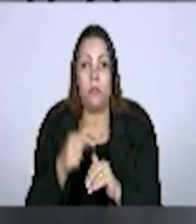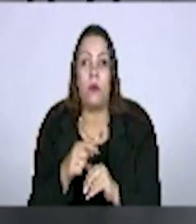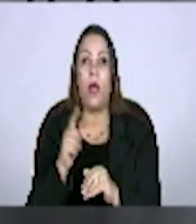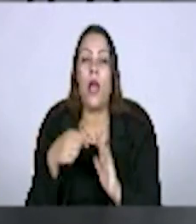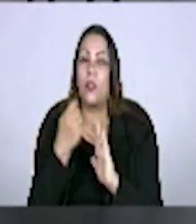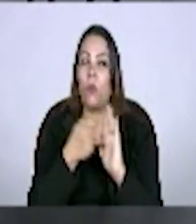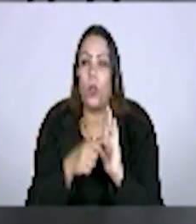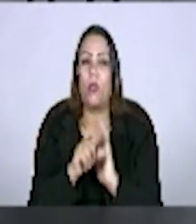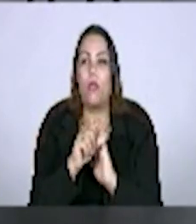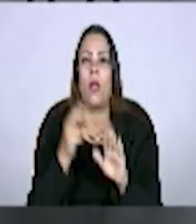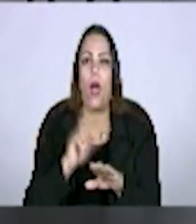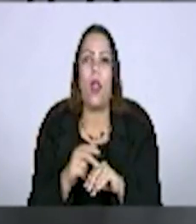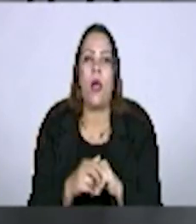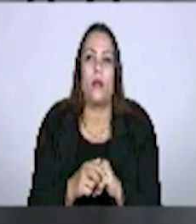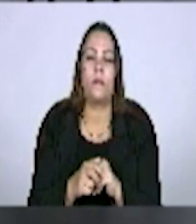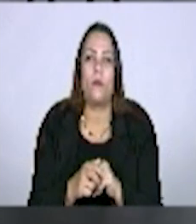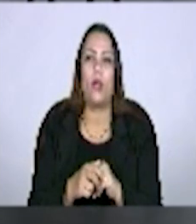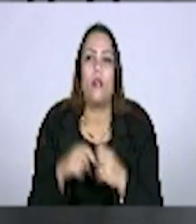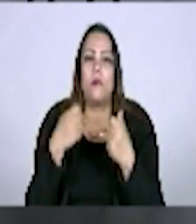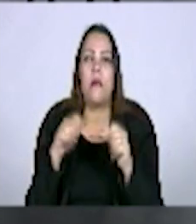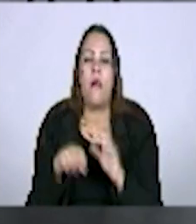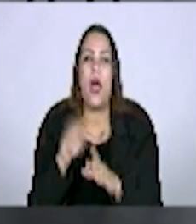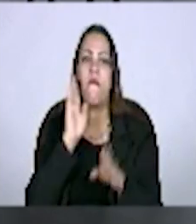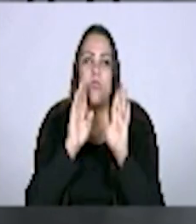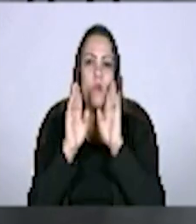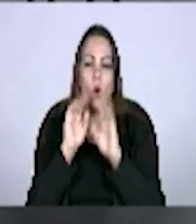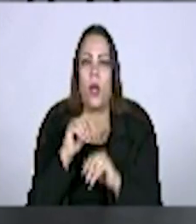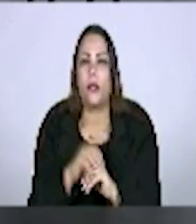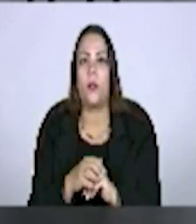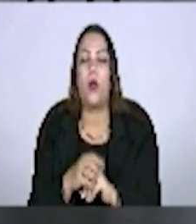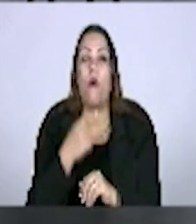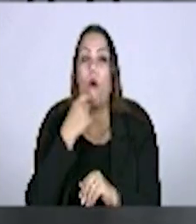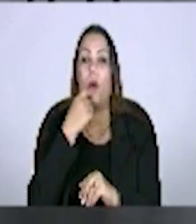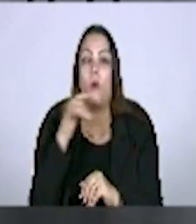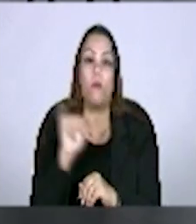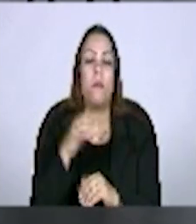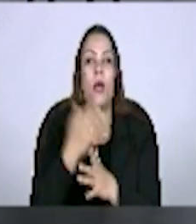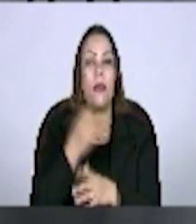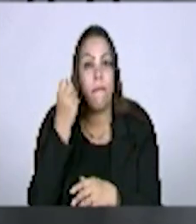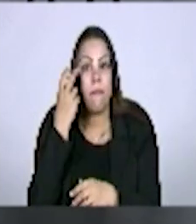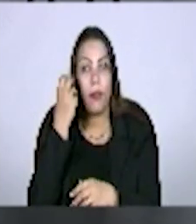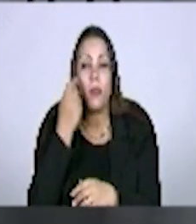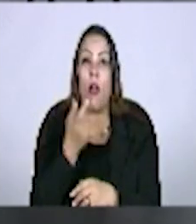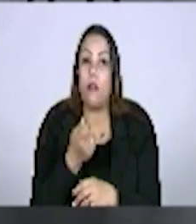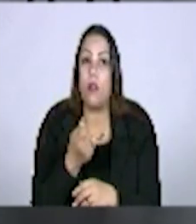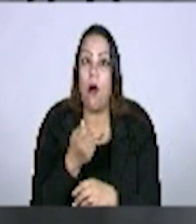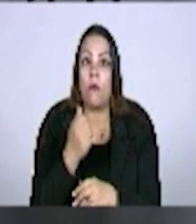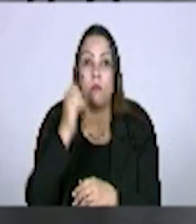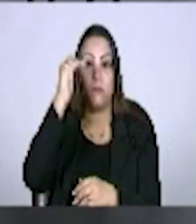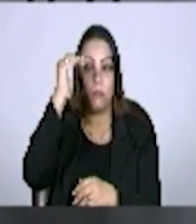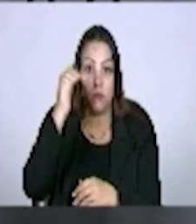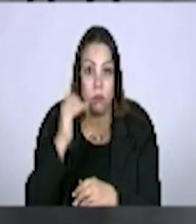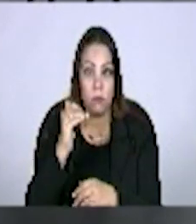التدوينات على صفحته على الفيسبوك واشار الى ان فكره ان الاسعار ستنخفض